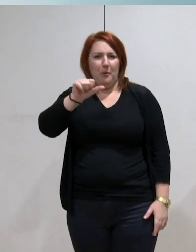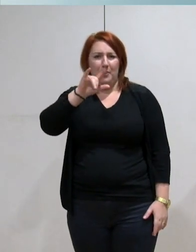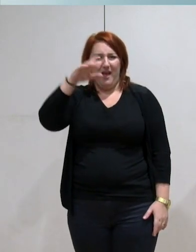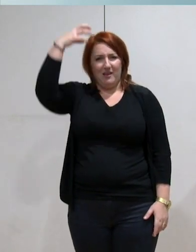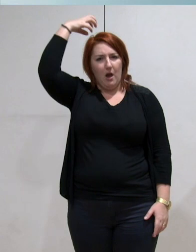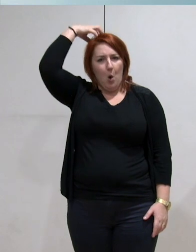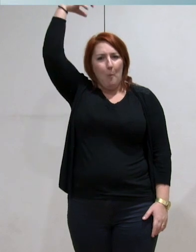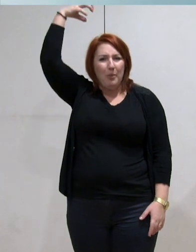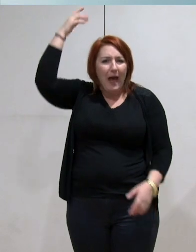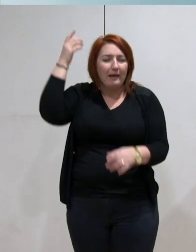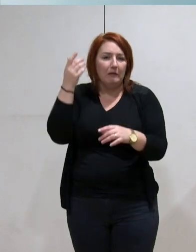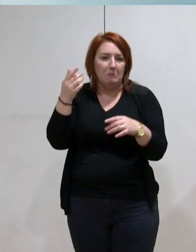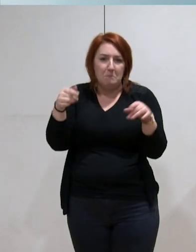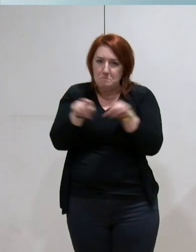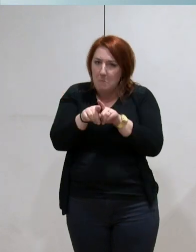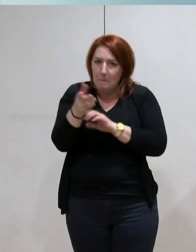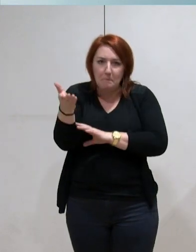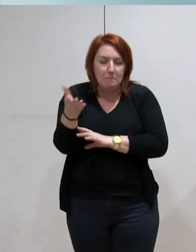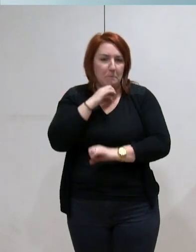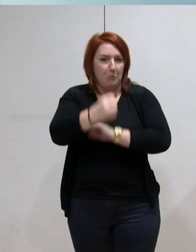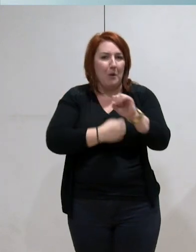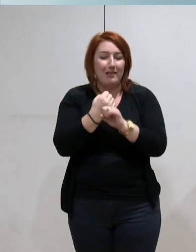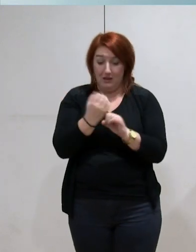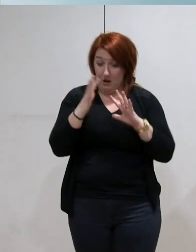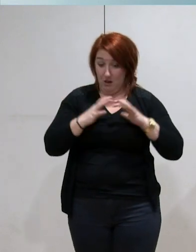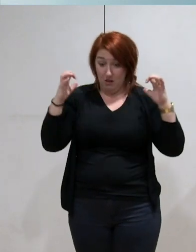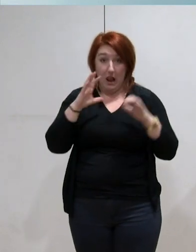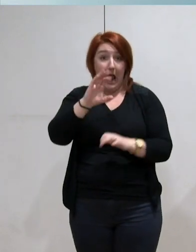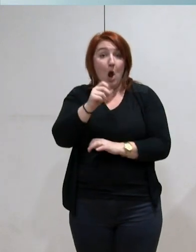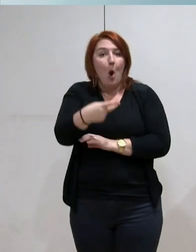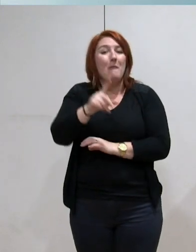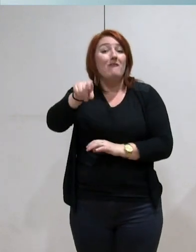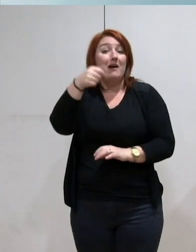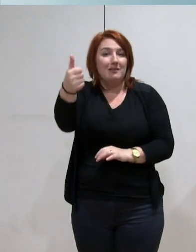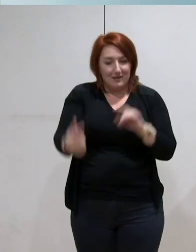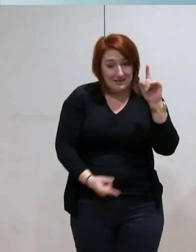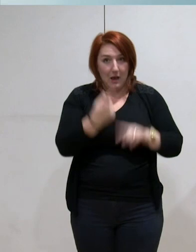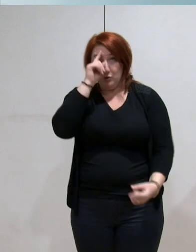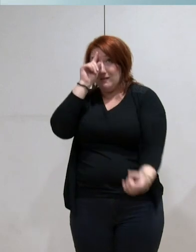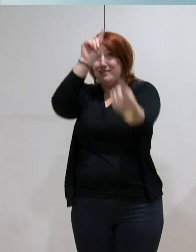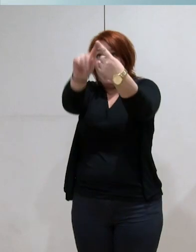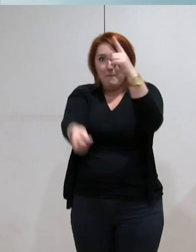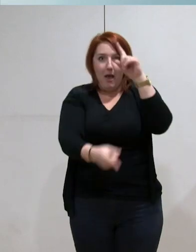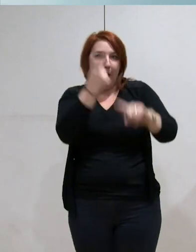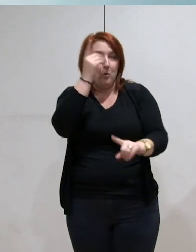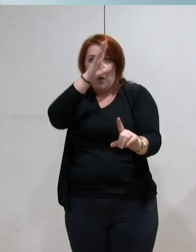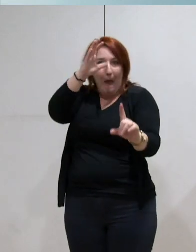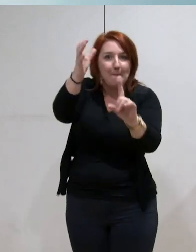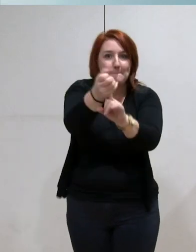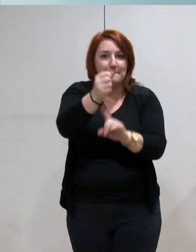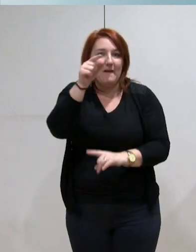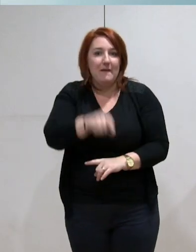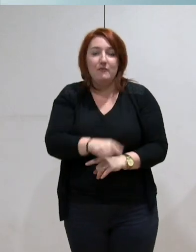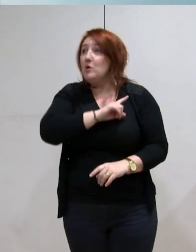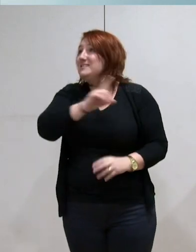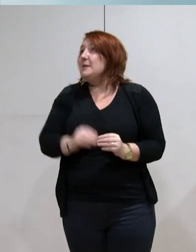année de Cop 21 à prendre les enjeux clairs et à agir non pas pour on agira plus